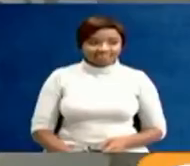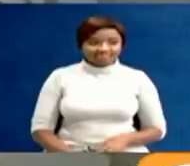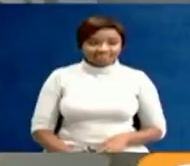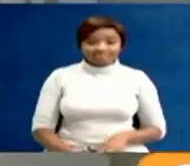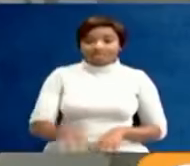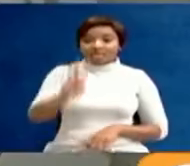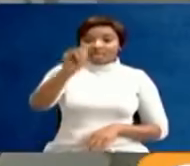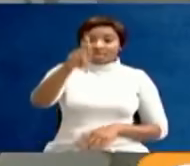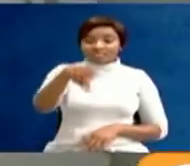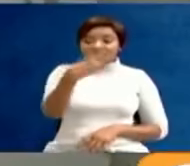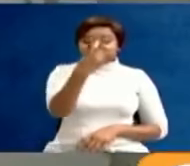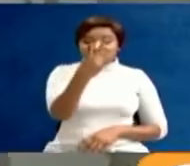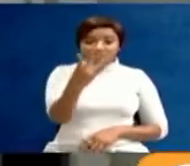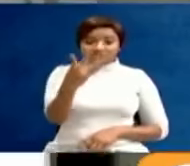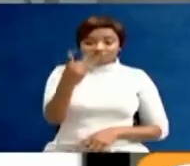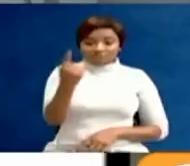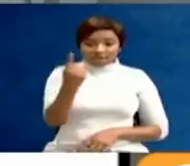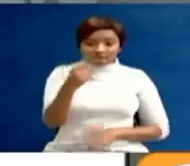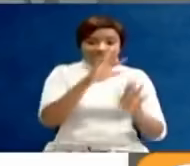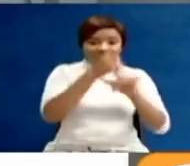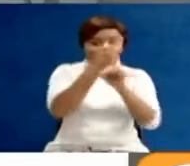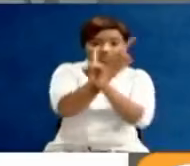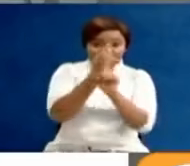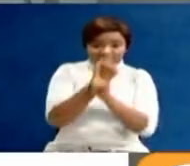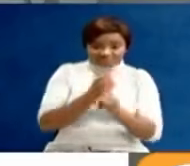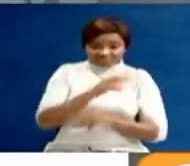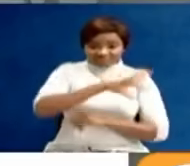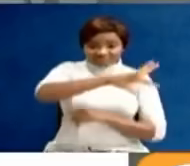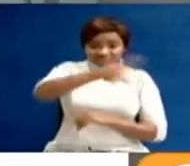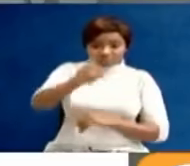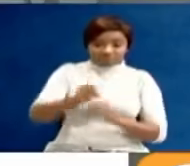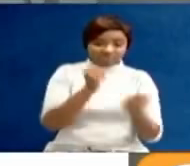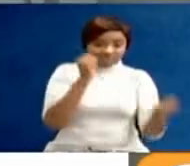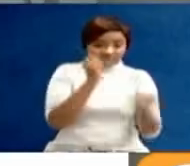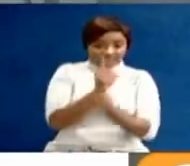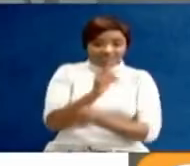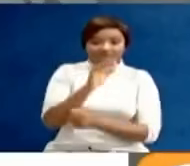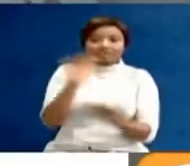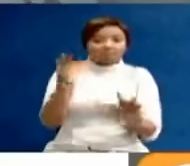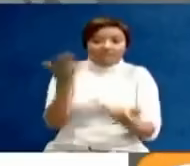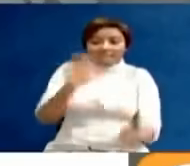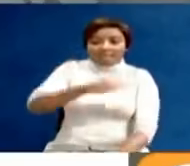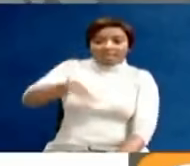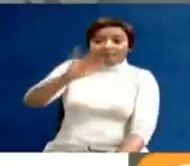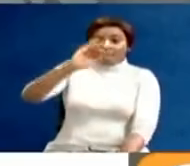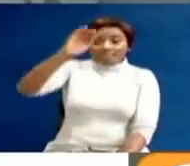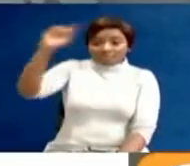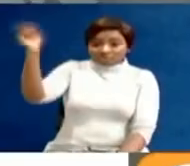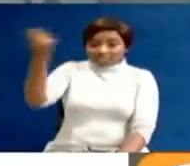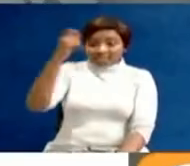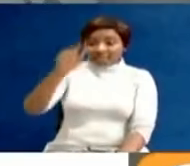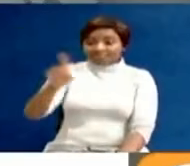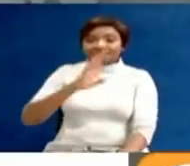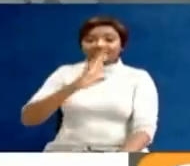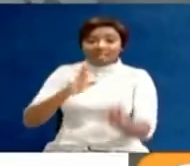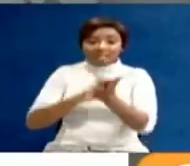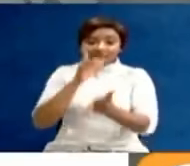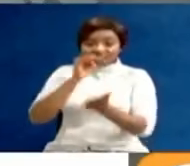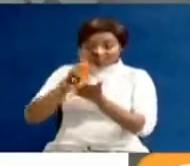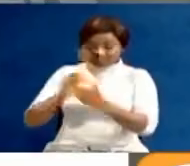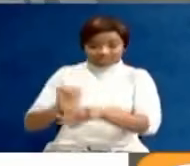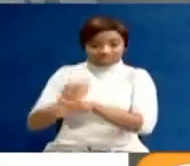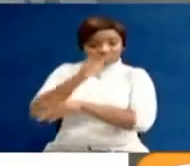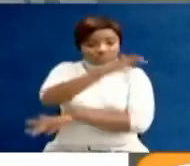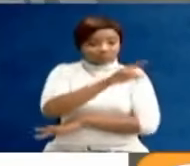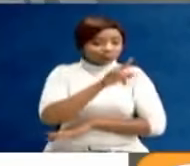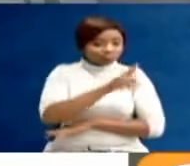Wabunge 41 kutoka kaunti 11 za eneo pana la Mlima Kenya wamemwandikia Rais Uhuru Kenyatta barua